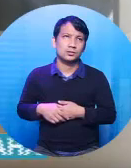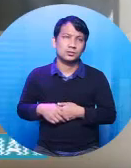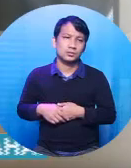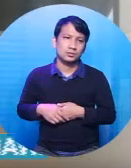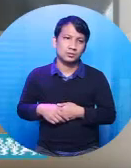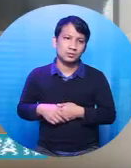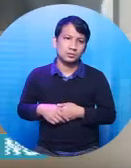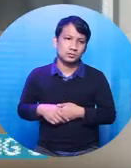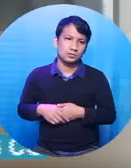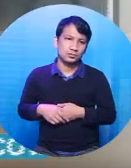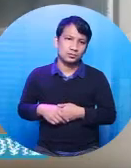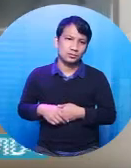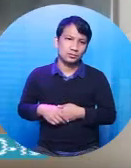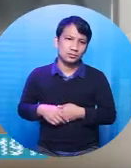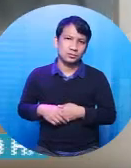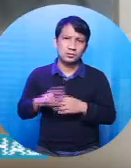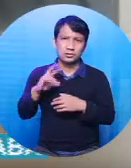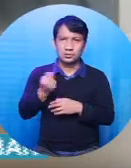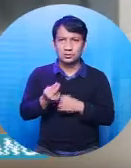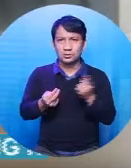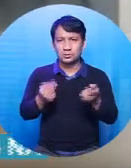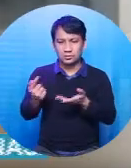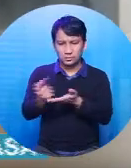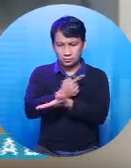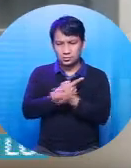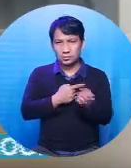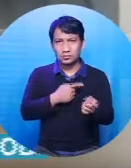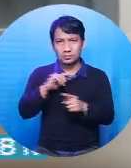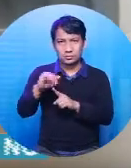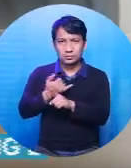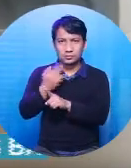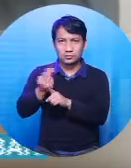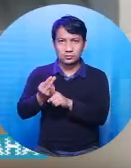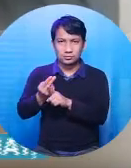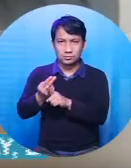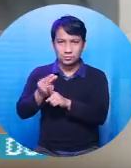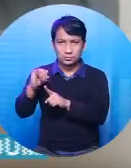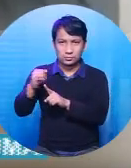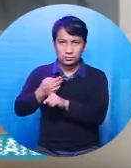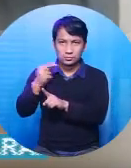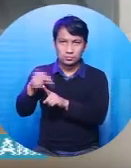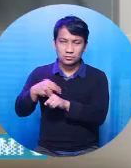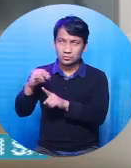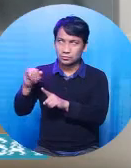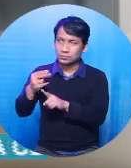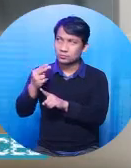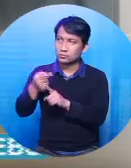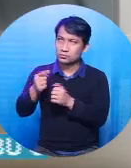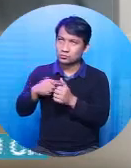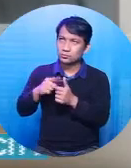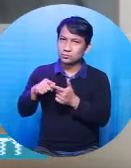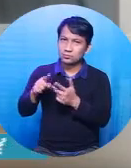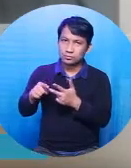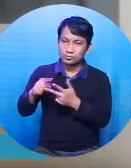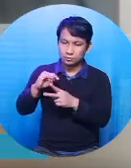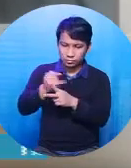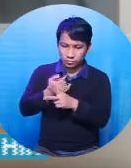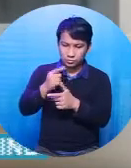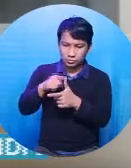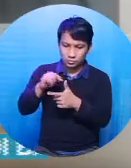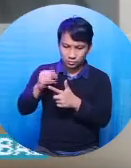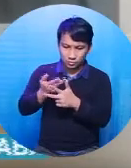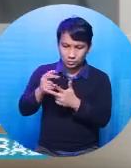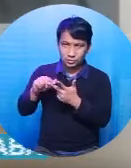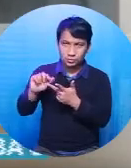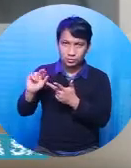sa ma'am, anak mo. Ma'am, when was, sabi mo, last week lang, June, nag-stop ko na magpadala. June, July, August, 3 months na. Ma'am,